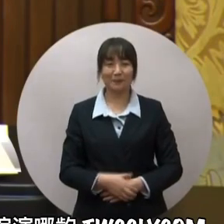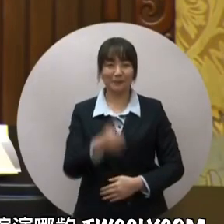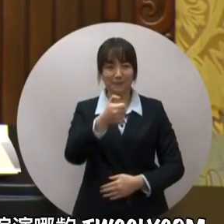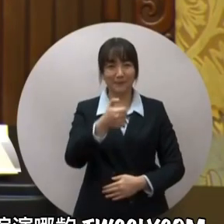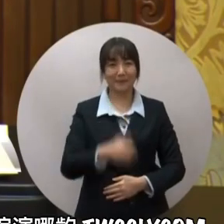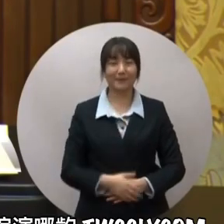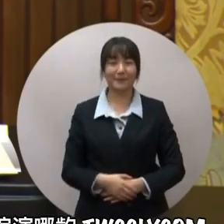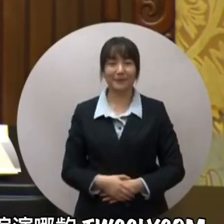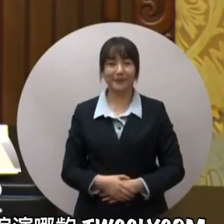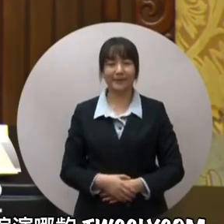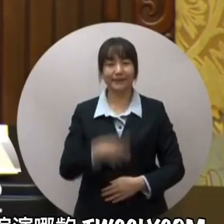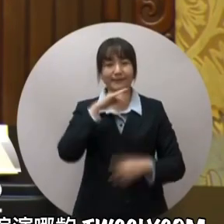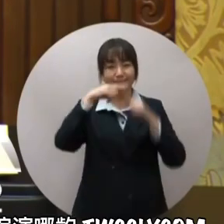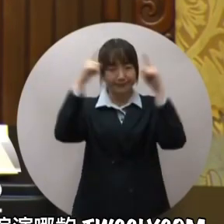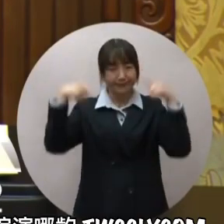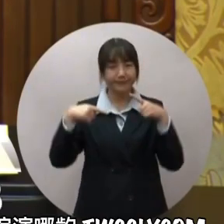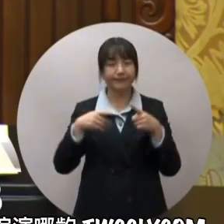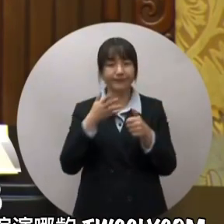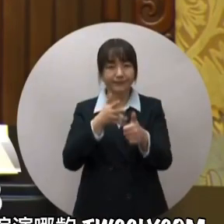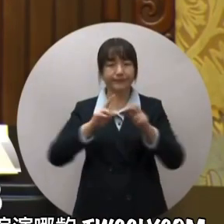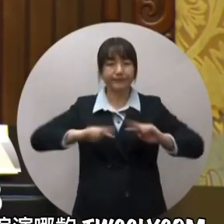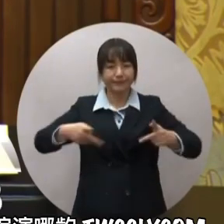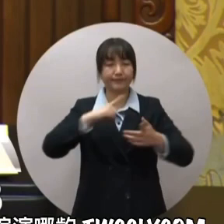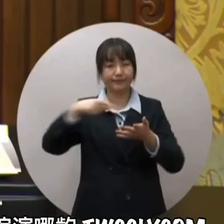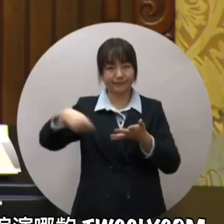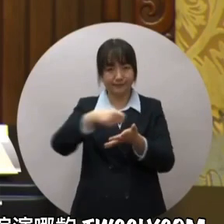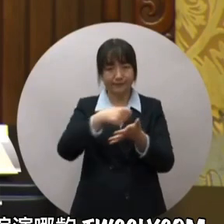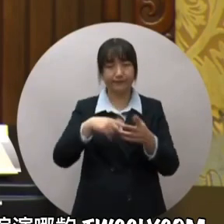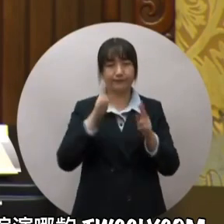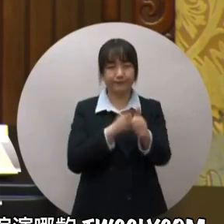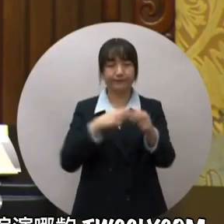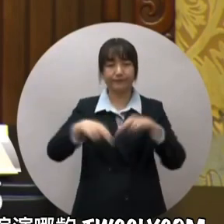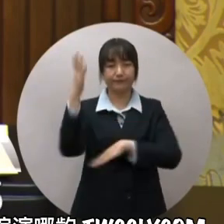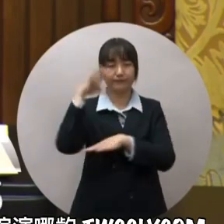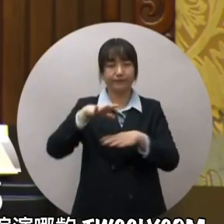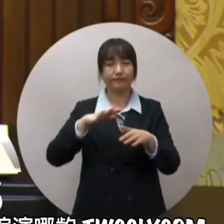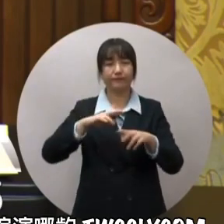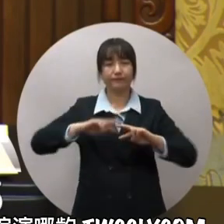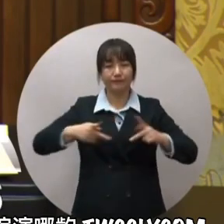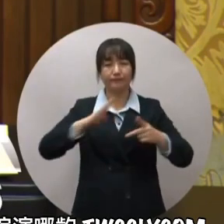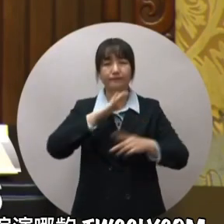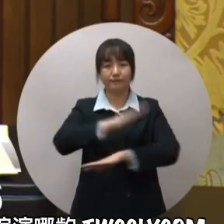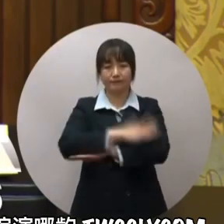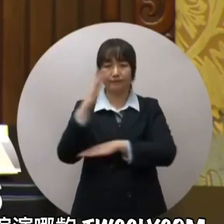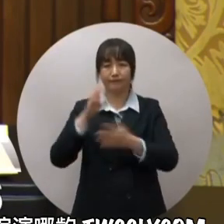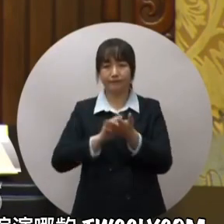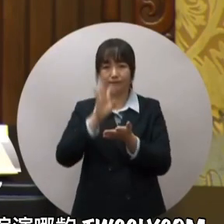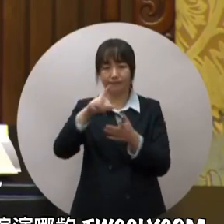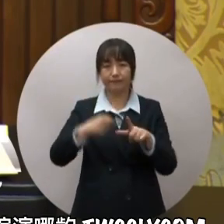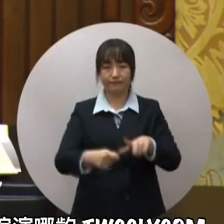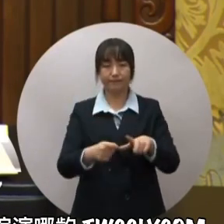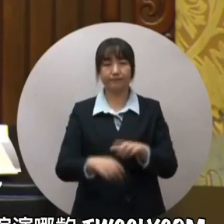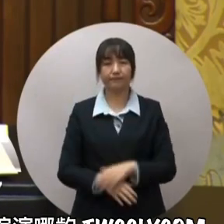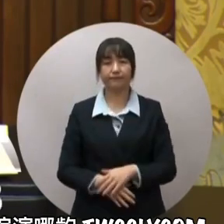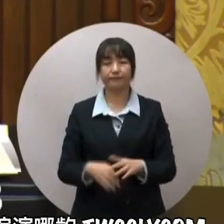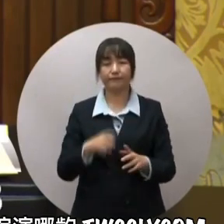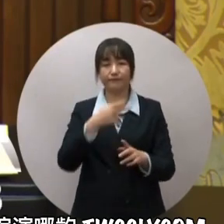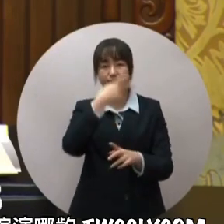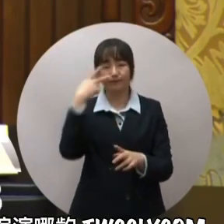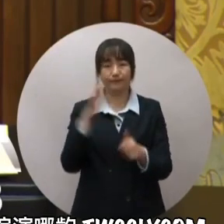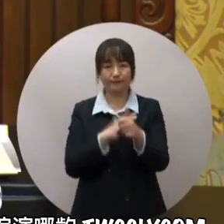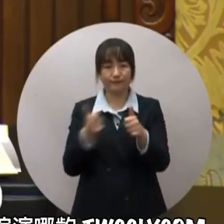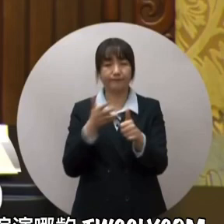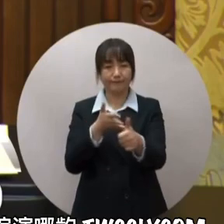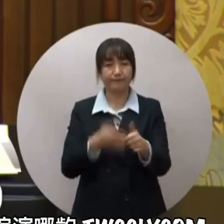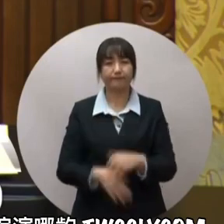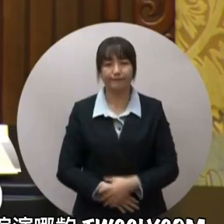謝謝謝謝周初米委員之質詢以書面提出請行政院書面答覆並列入紀錄刊登公報接著請賴瑞隆